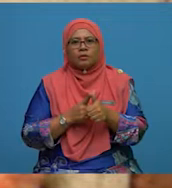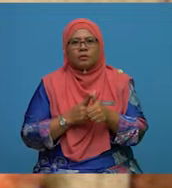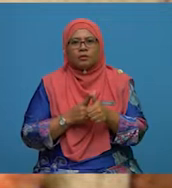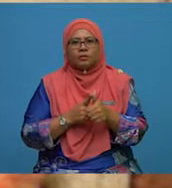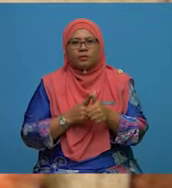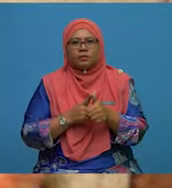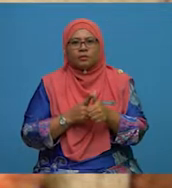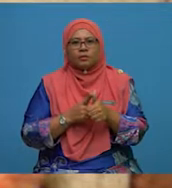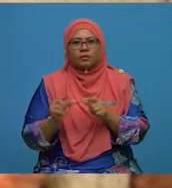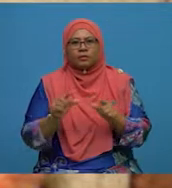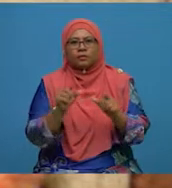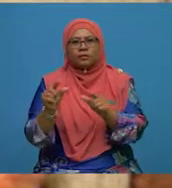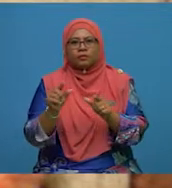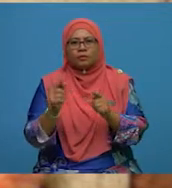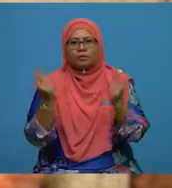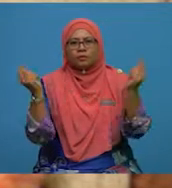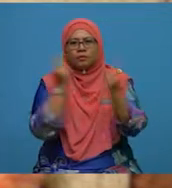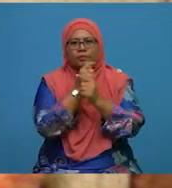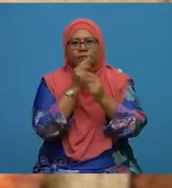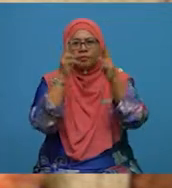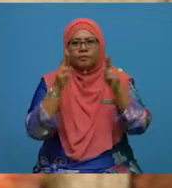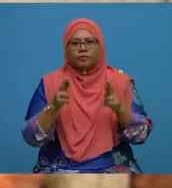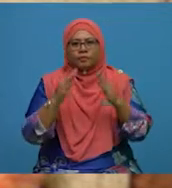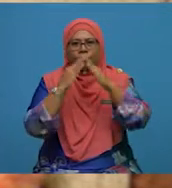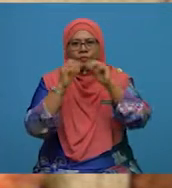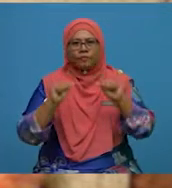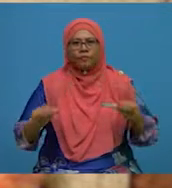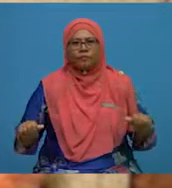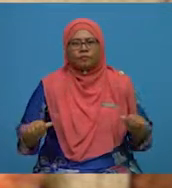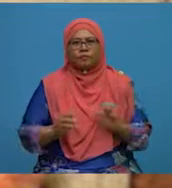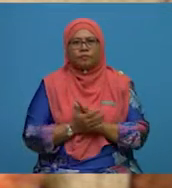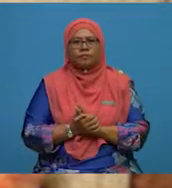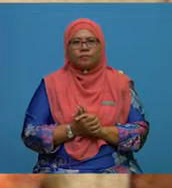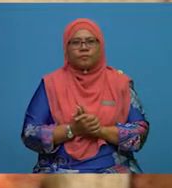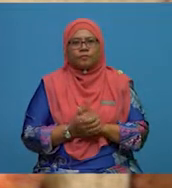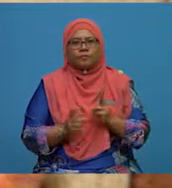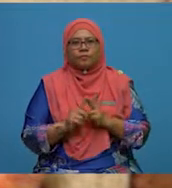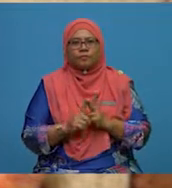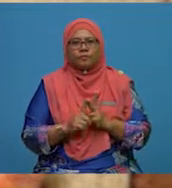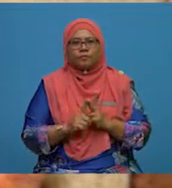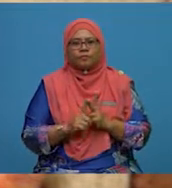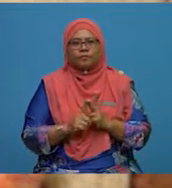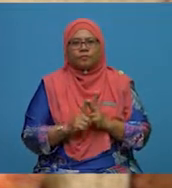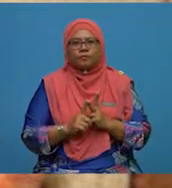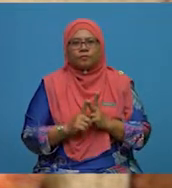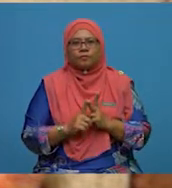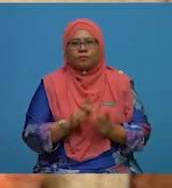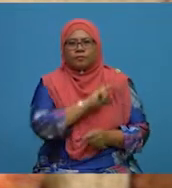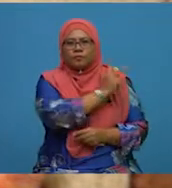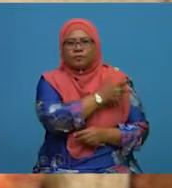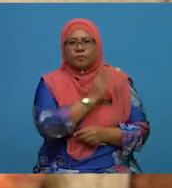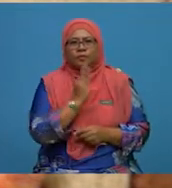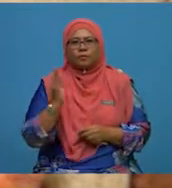pertama, gerakan penentangan rakyat Mesir. Kedua,